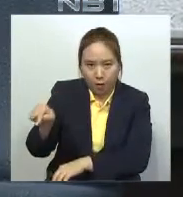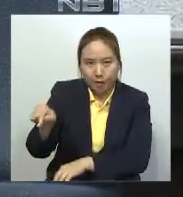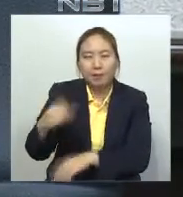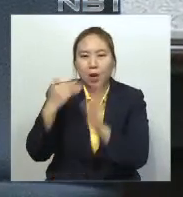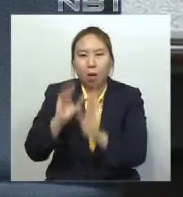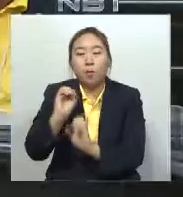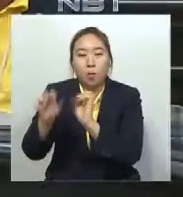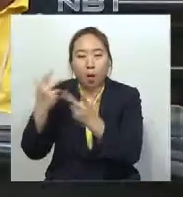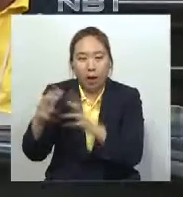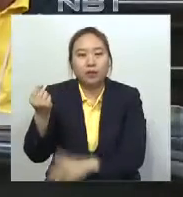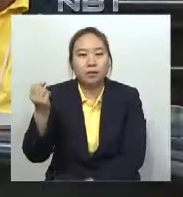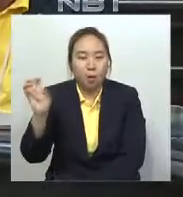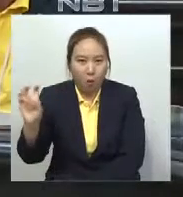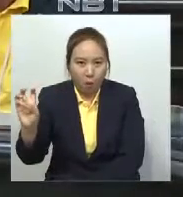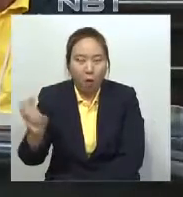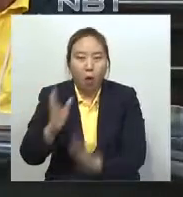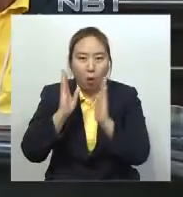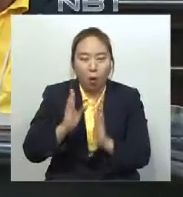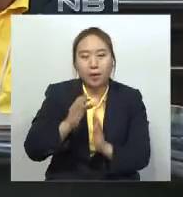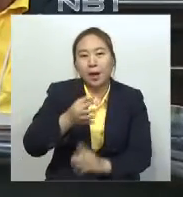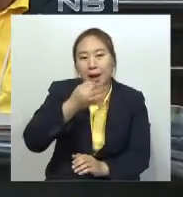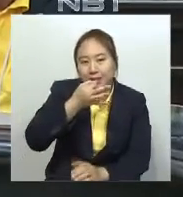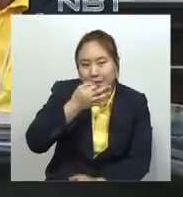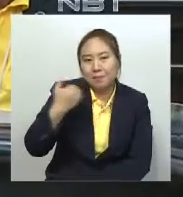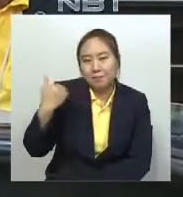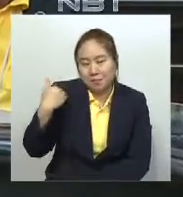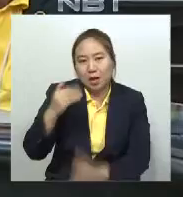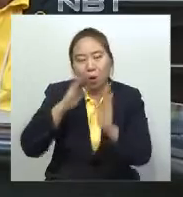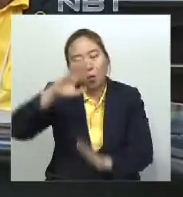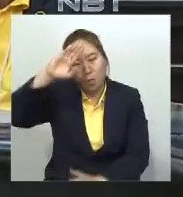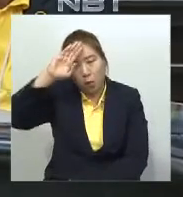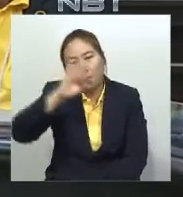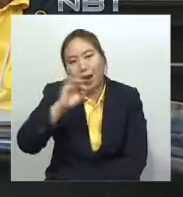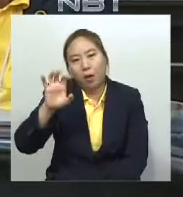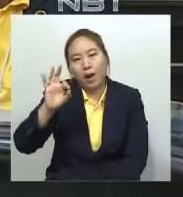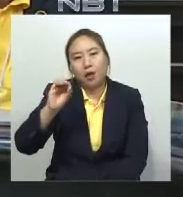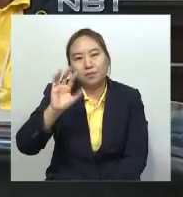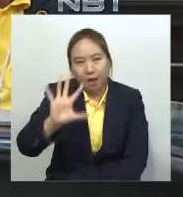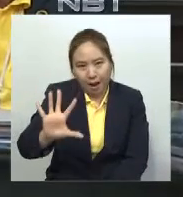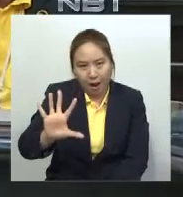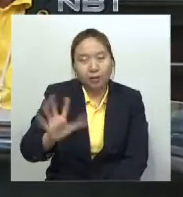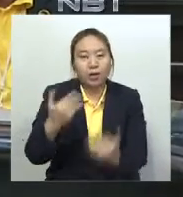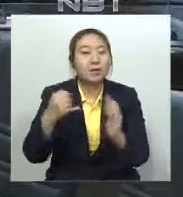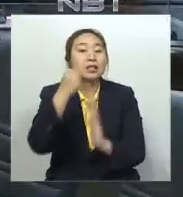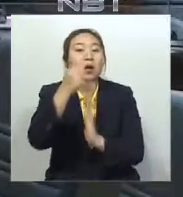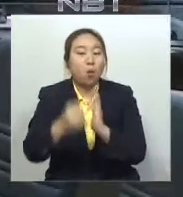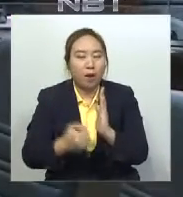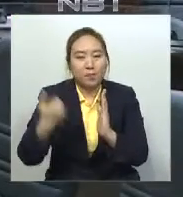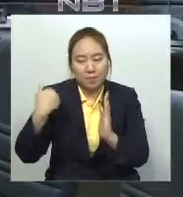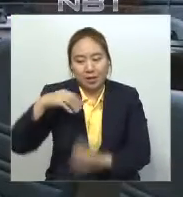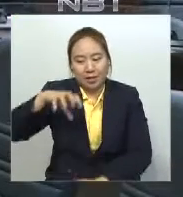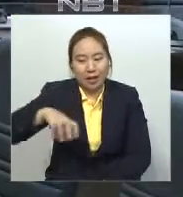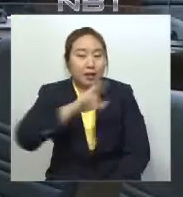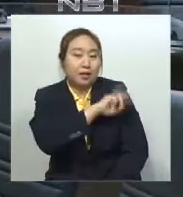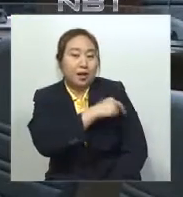11รายแล้วก็เป็นผู้ป่วย895รายส่วนต่างจังหวัดก็มีการแจ้งครอบครองผ่านสาธารณสุขจังหวั